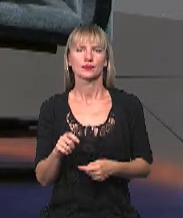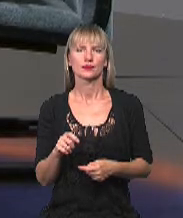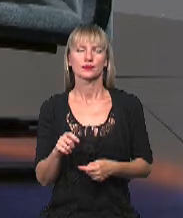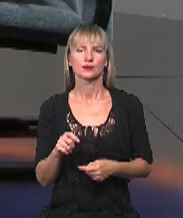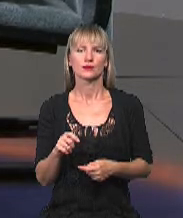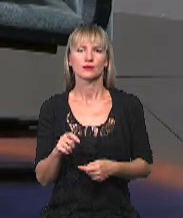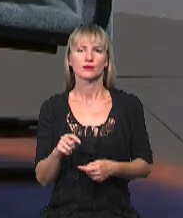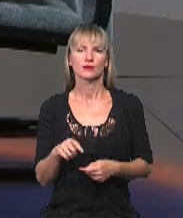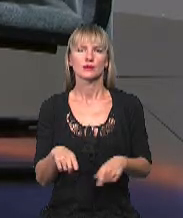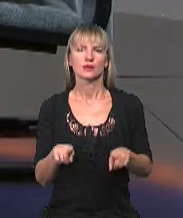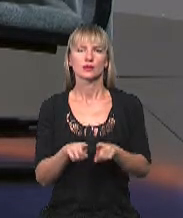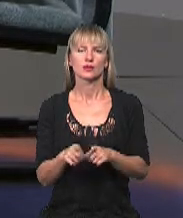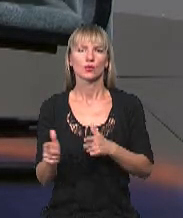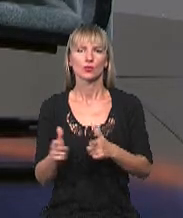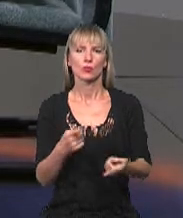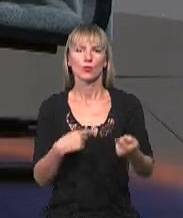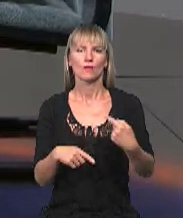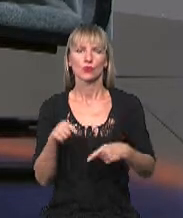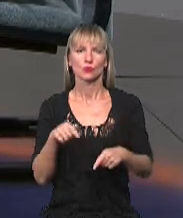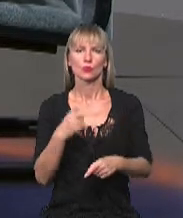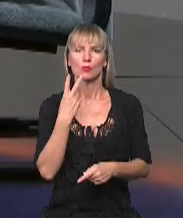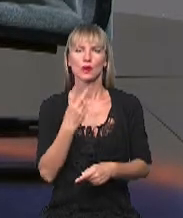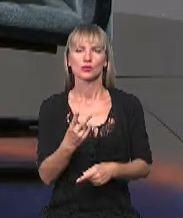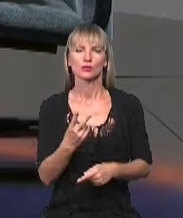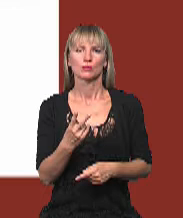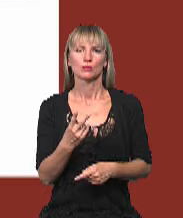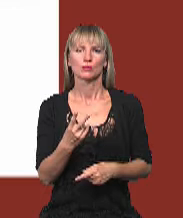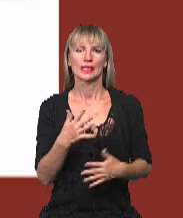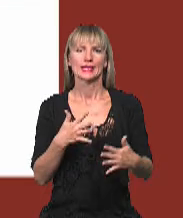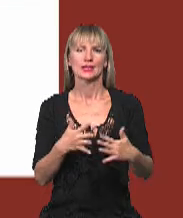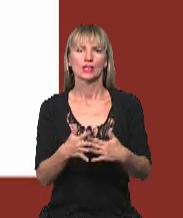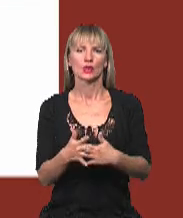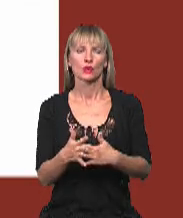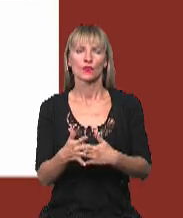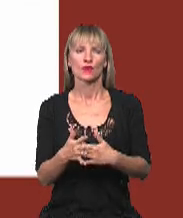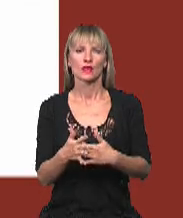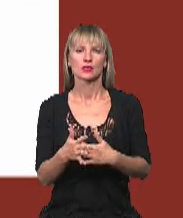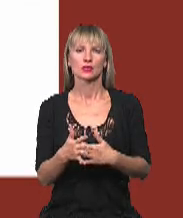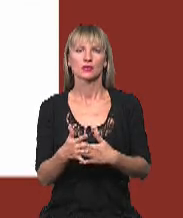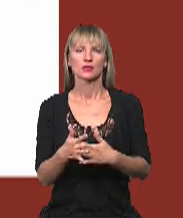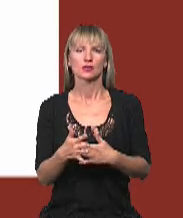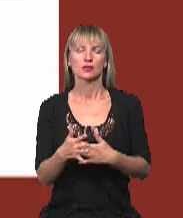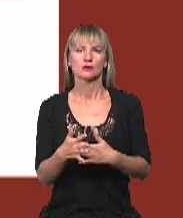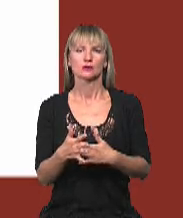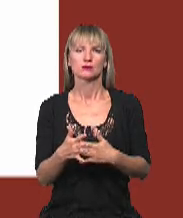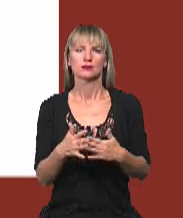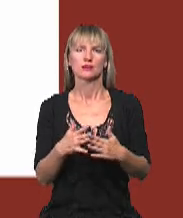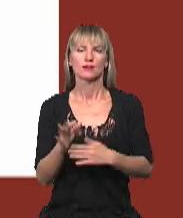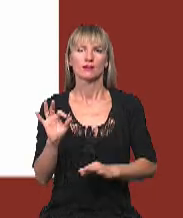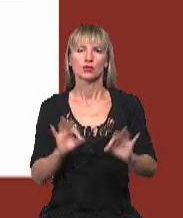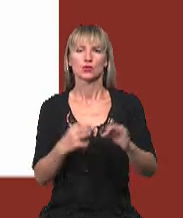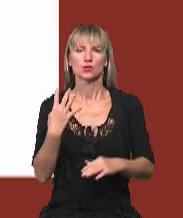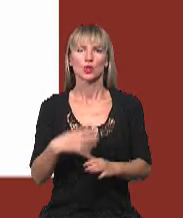ось стільки готові повернутися. Тут ми бачимо інтегрованість, наскільки я розумію. Так, ото інтегрованість